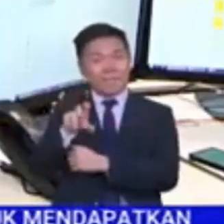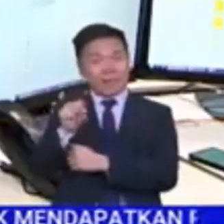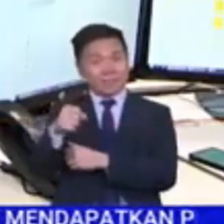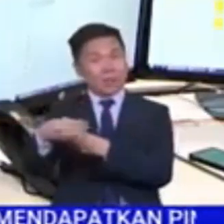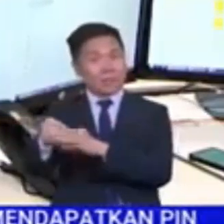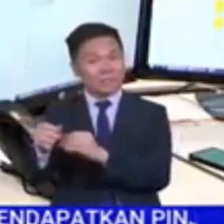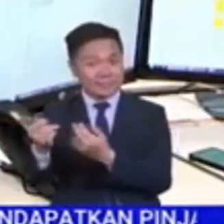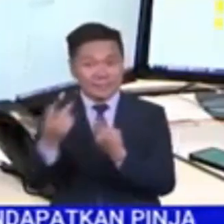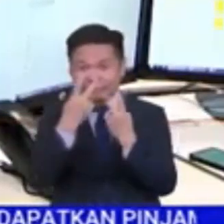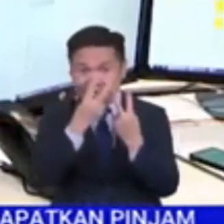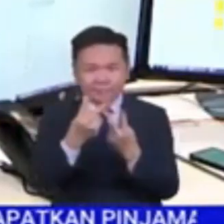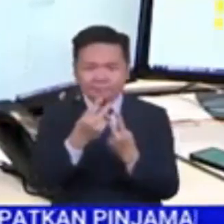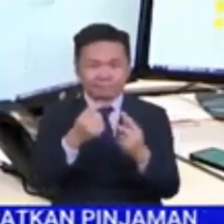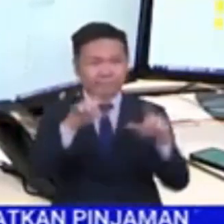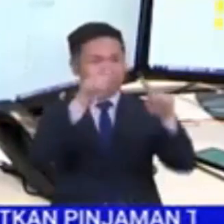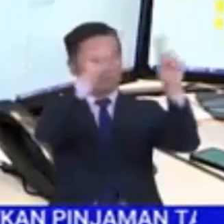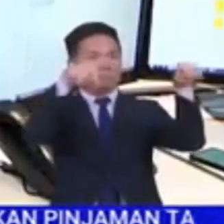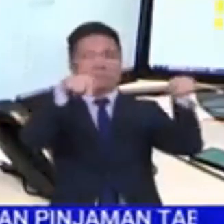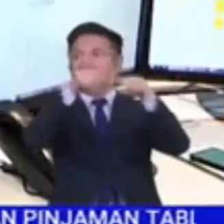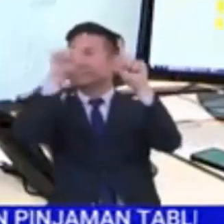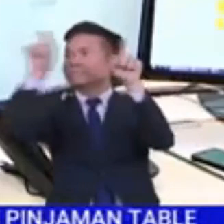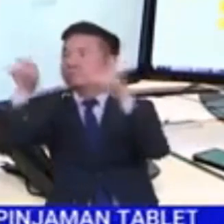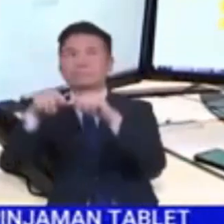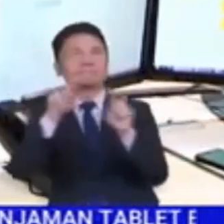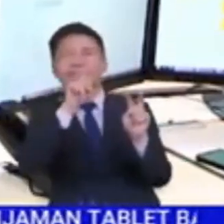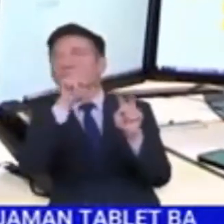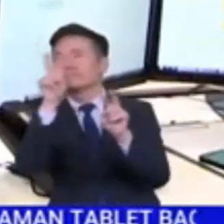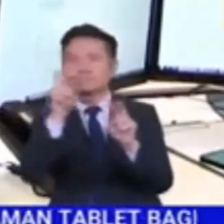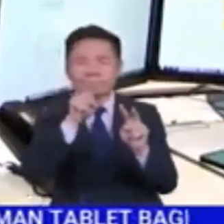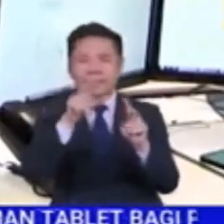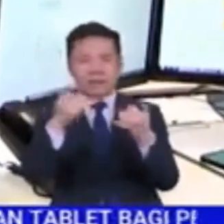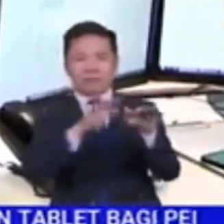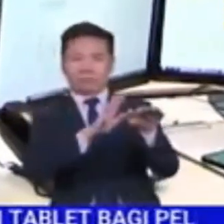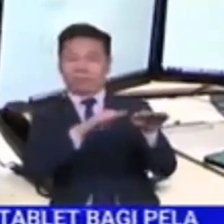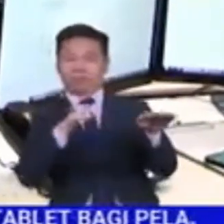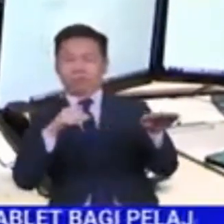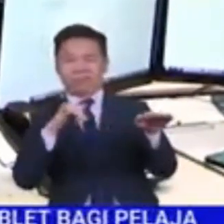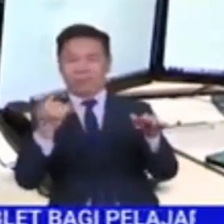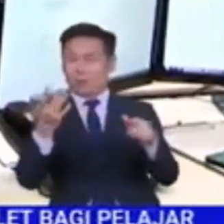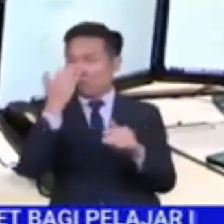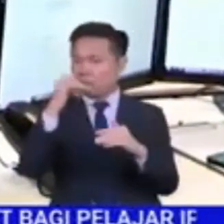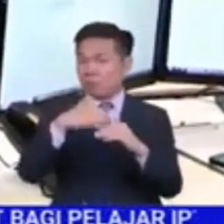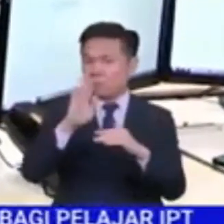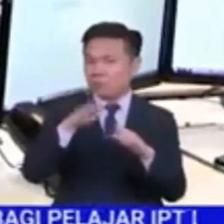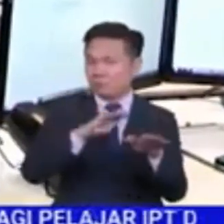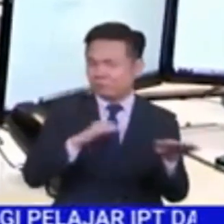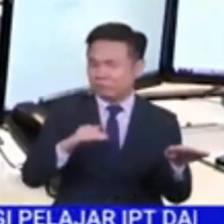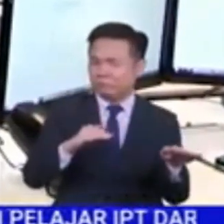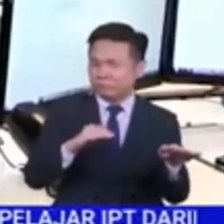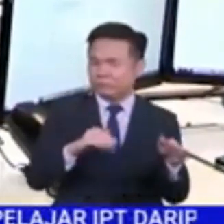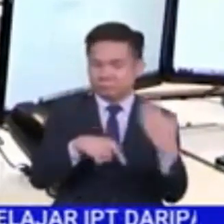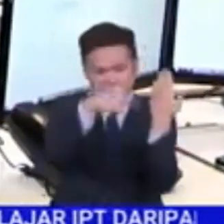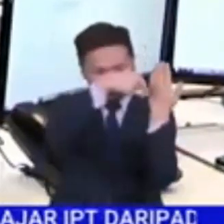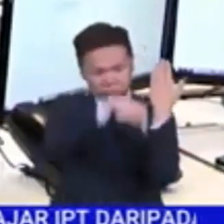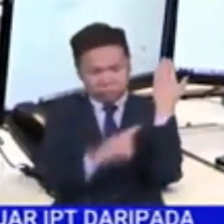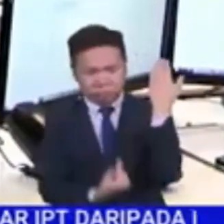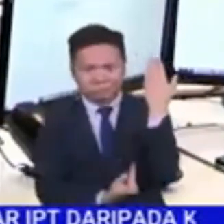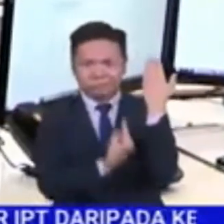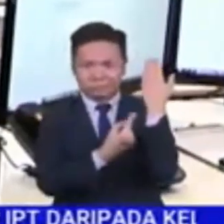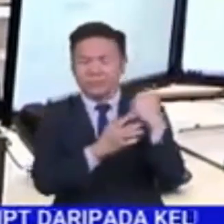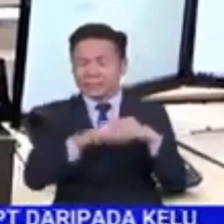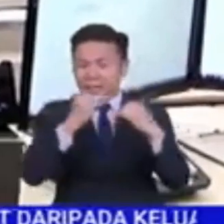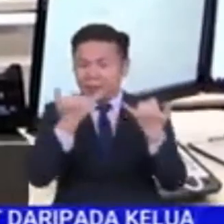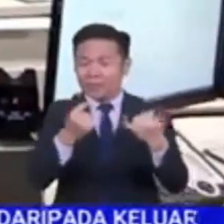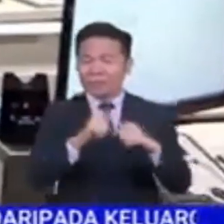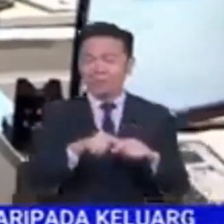sini mendapati setakat ini aliran trafik bergerak perlahan susulan pertambahan jumlah kenderaan dari semua arah. Maklumat trafik di